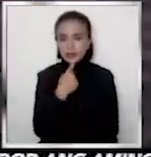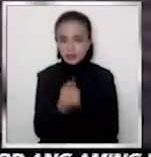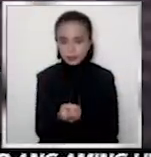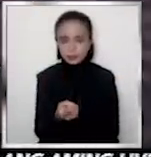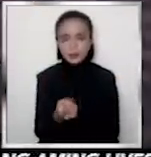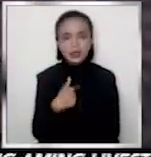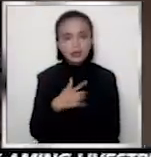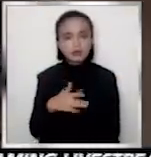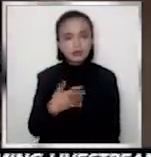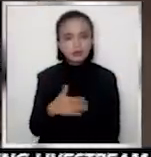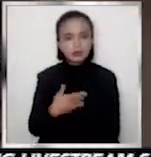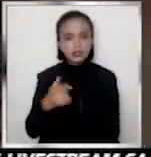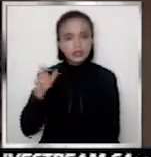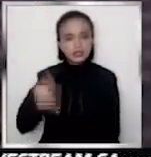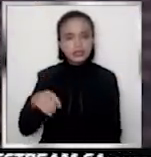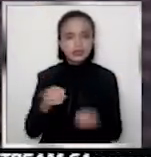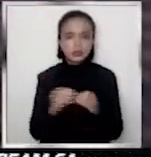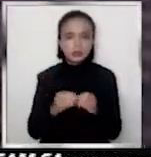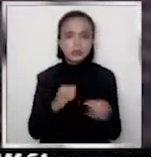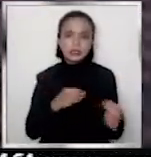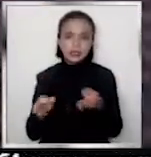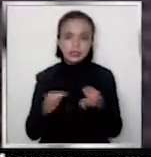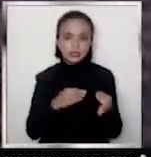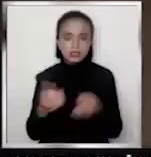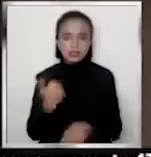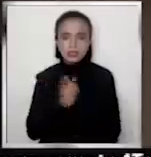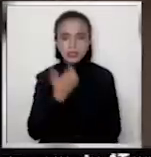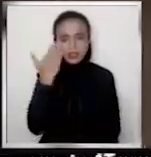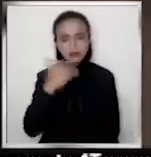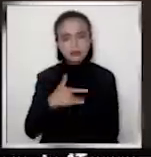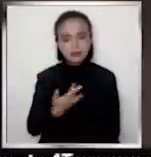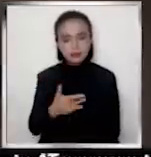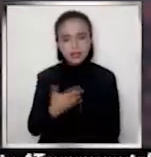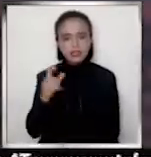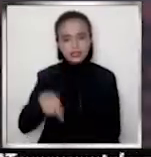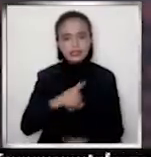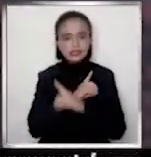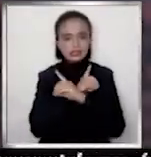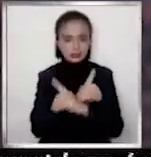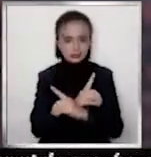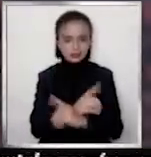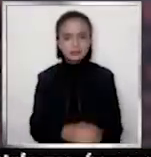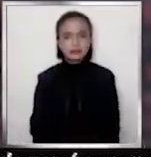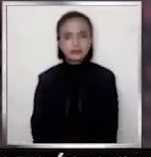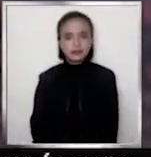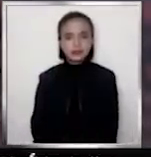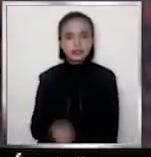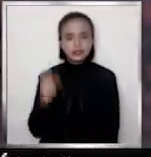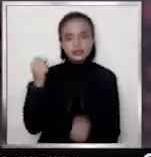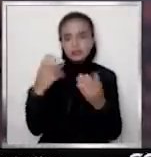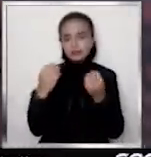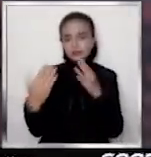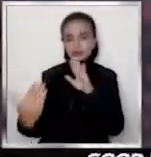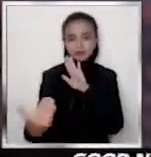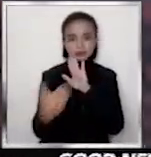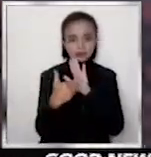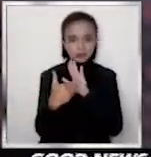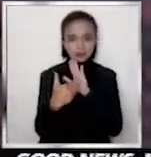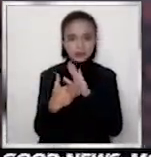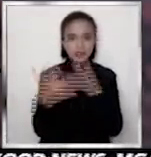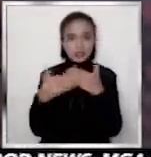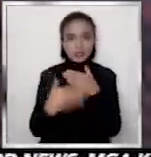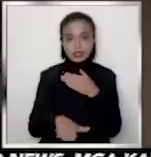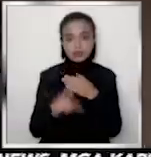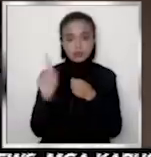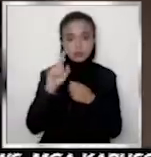to further explain myself because I felt like I needed to defend myself. Ang katakot-takot na batikos na kanyang inabot matapos sabihing